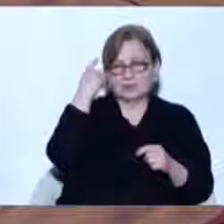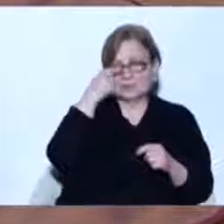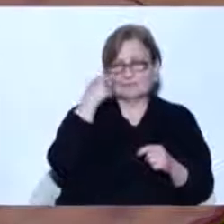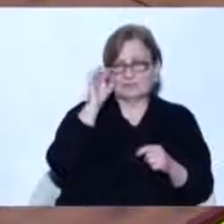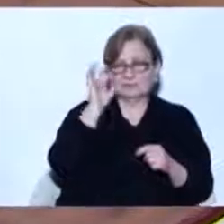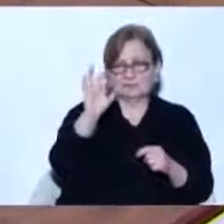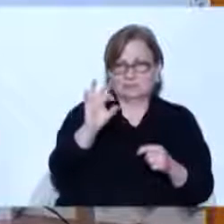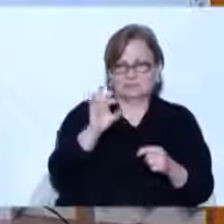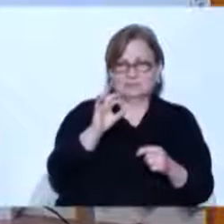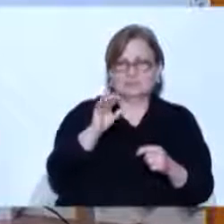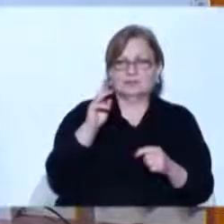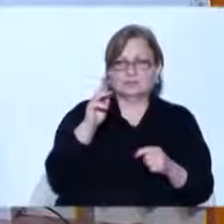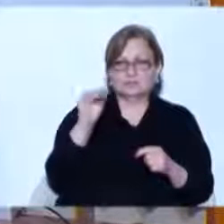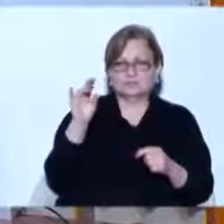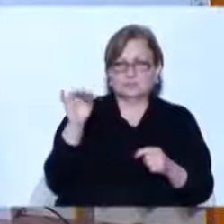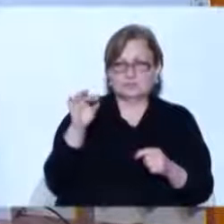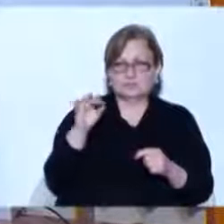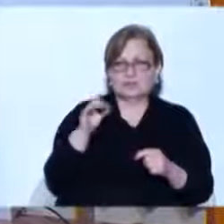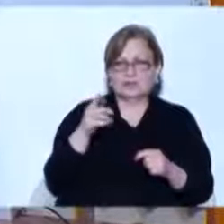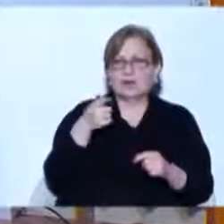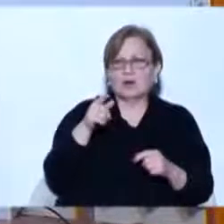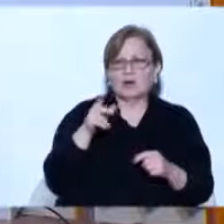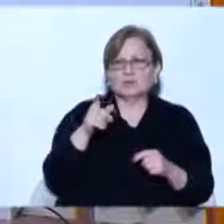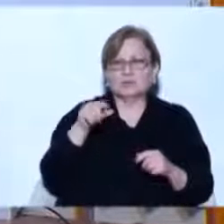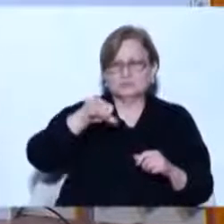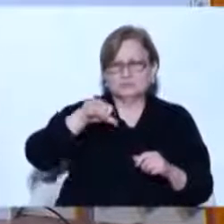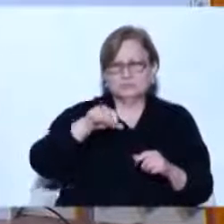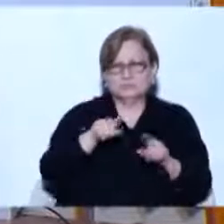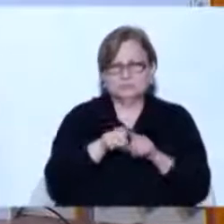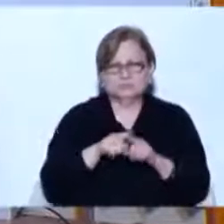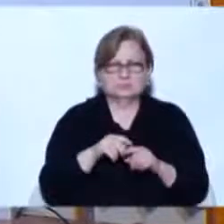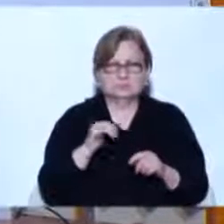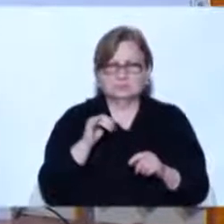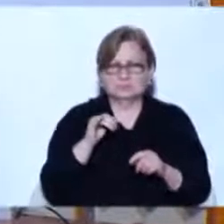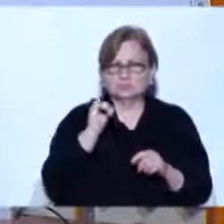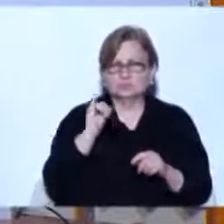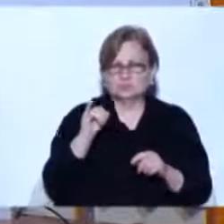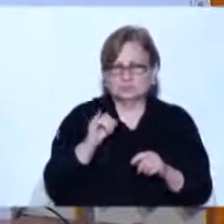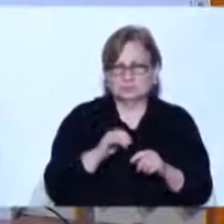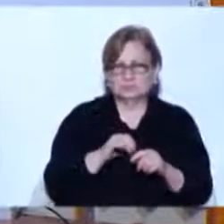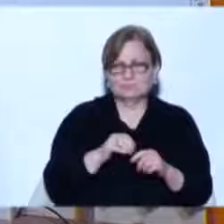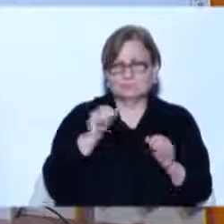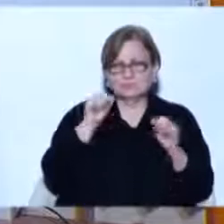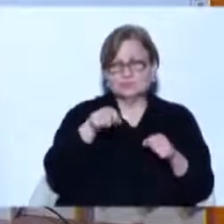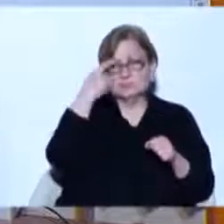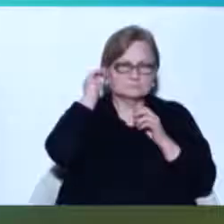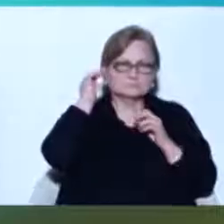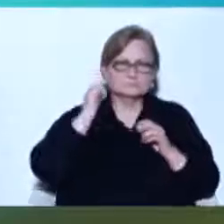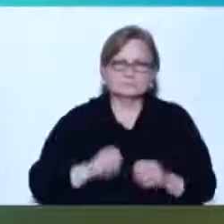დავხატე და წუნი მიუწერი. არ ვიცოდი, როგორ გამომეხატა ნაკლი. შეიძლება შენ უფრო კარგი რამ